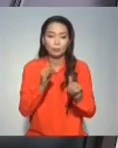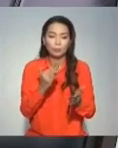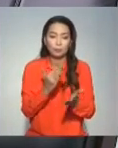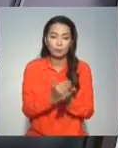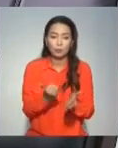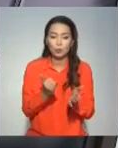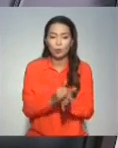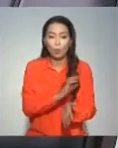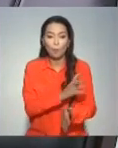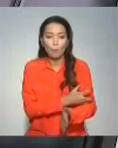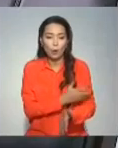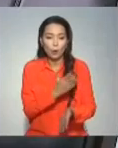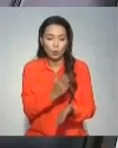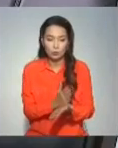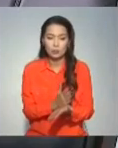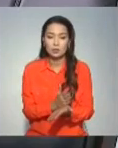Установлена мощность введенных